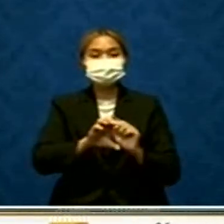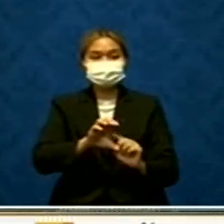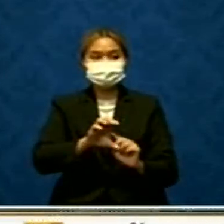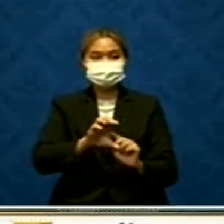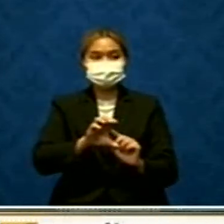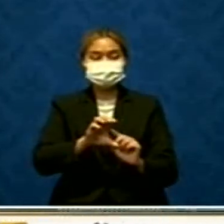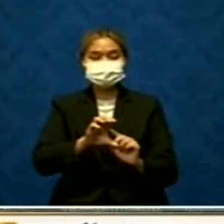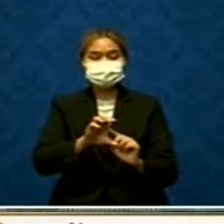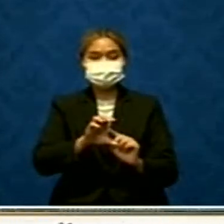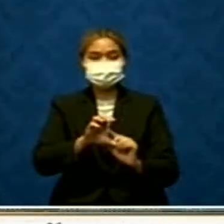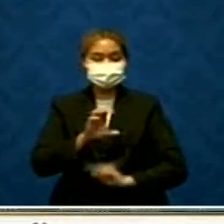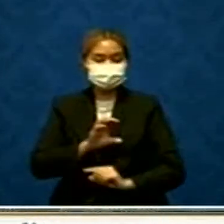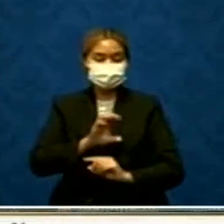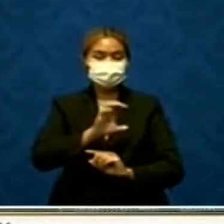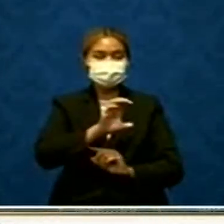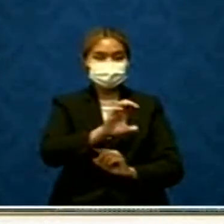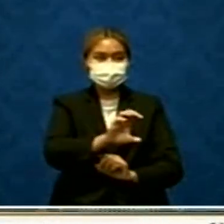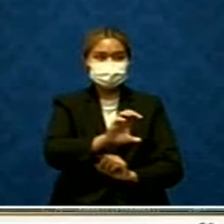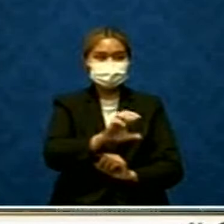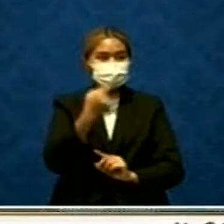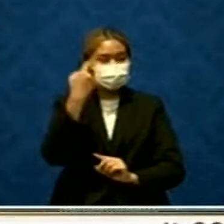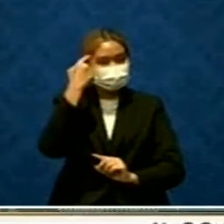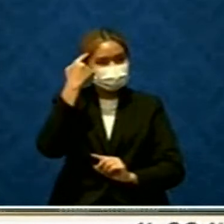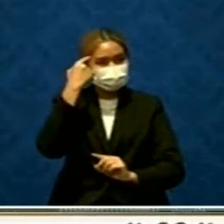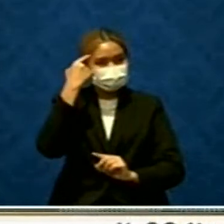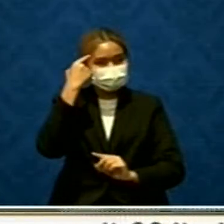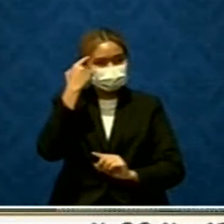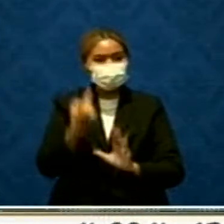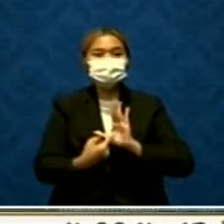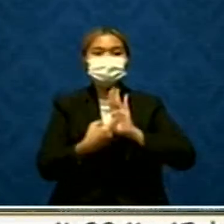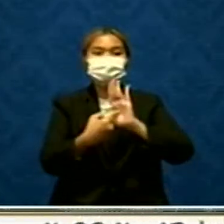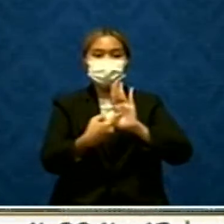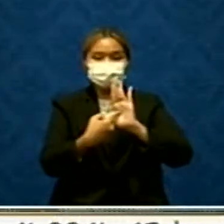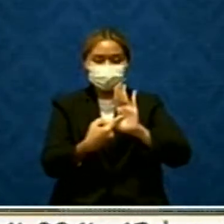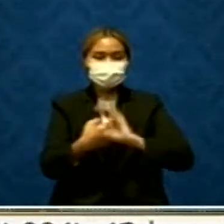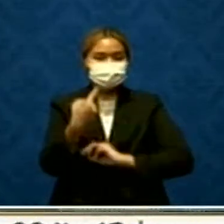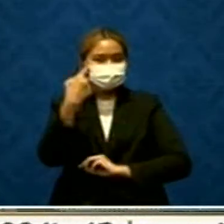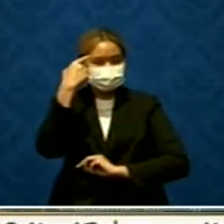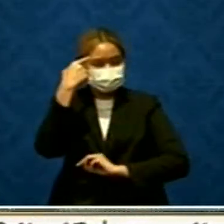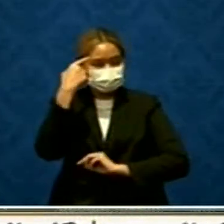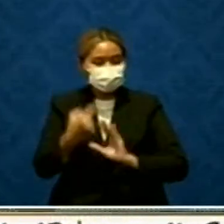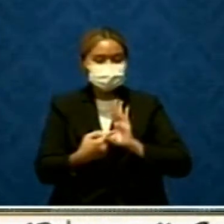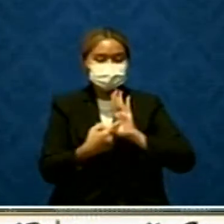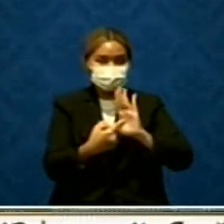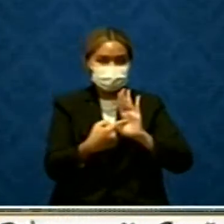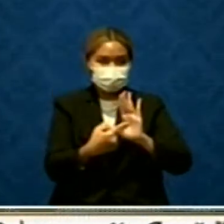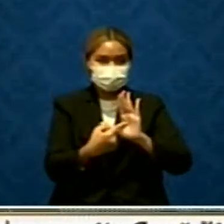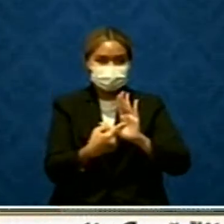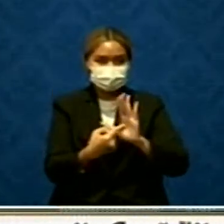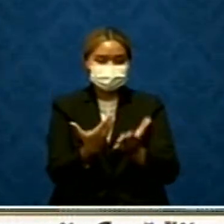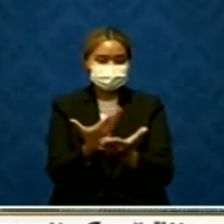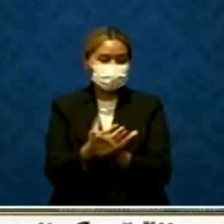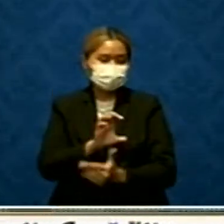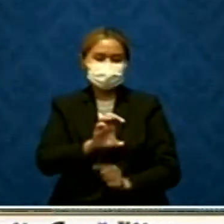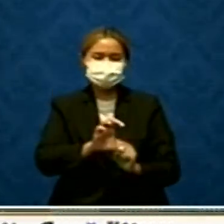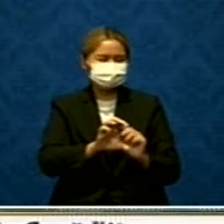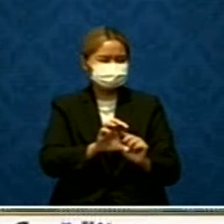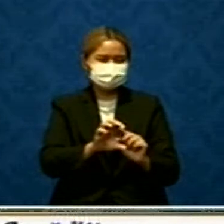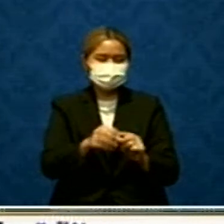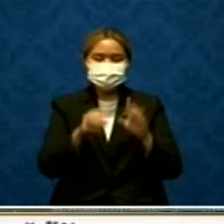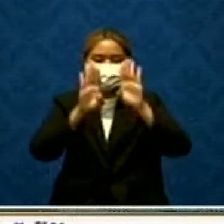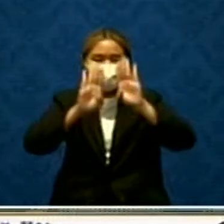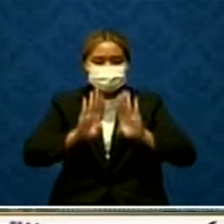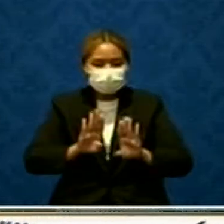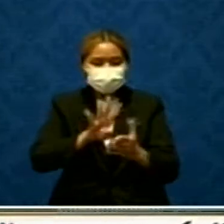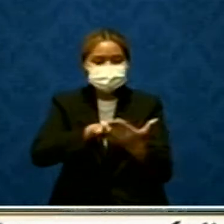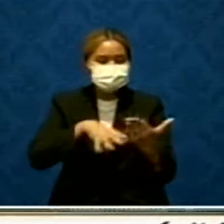รียกว่าอะไรนะครับบิสซิเนสโมเดลนะครับมาเป็นแนวคิดนะครับการลงทุนจะต้องเป็นแพ็กเกจนะครับทั้งการพั